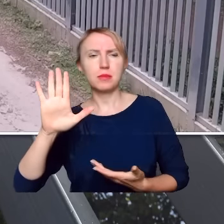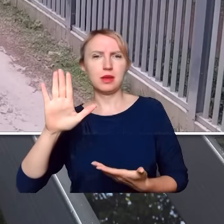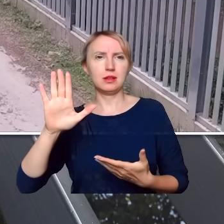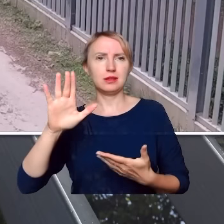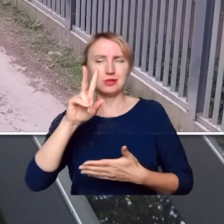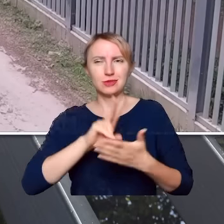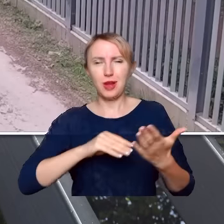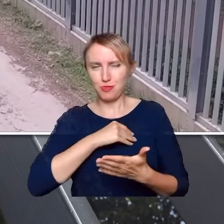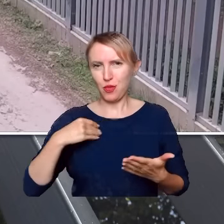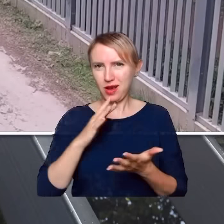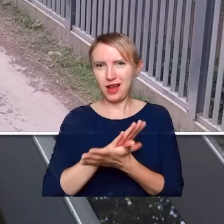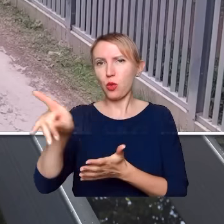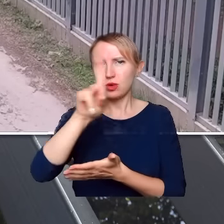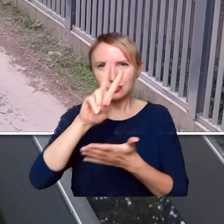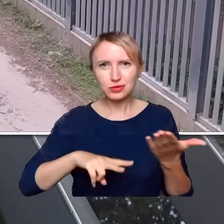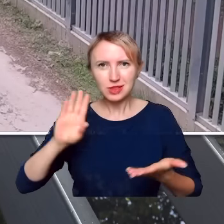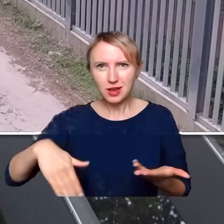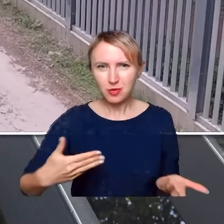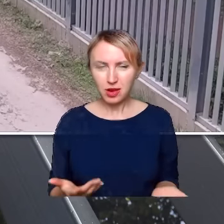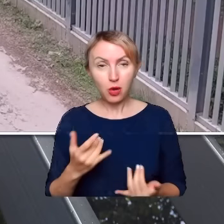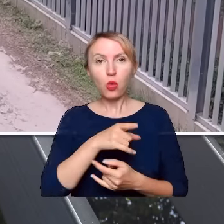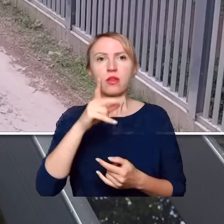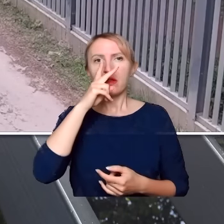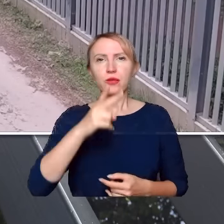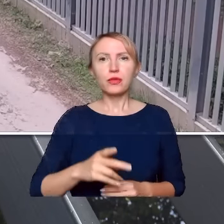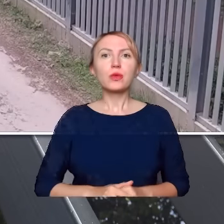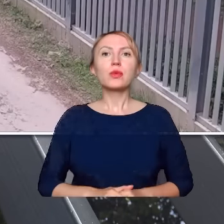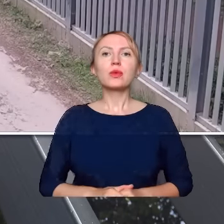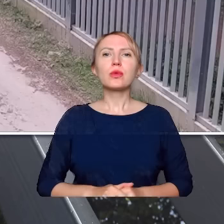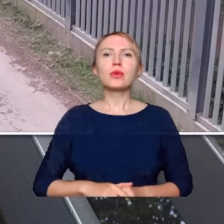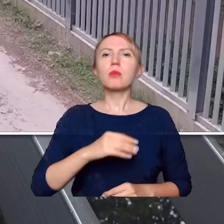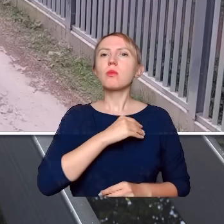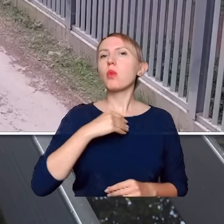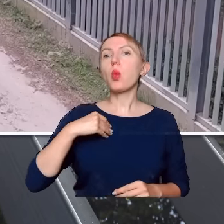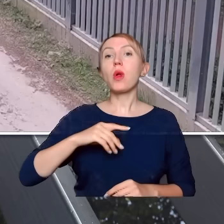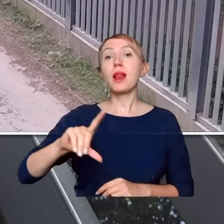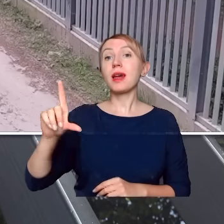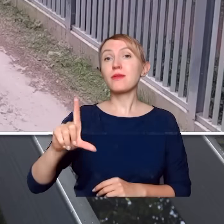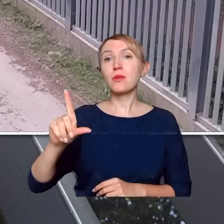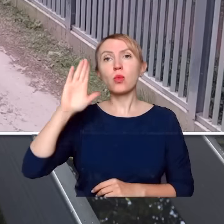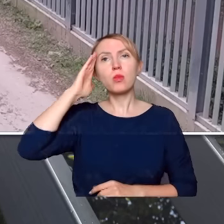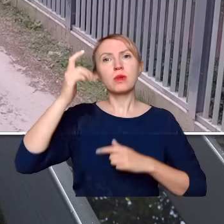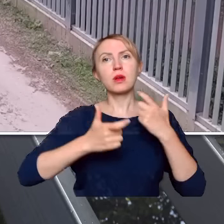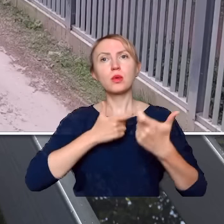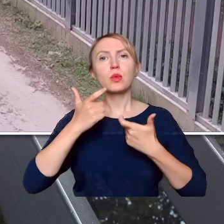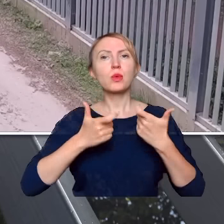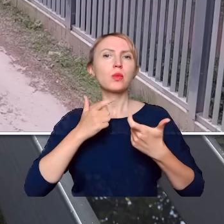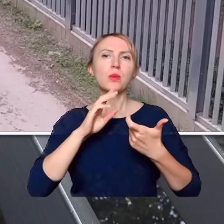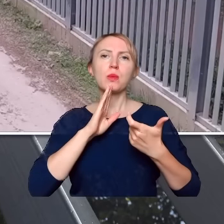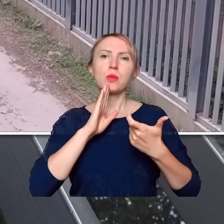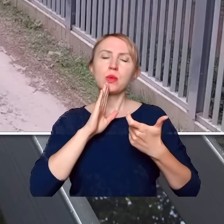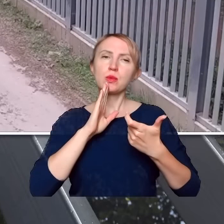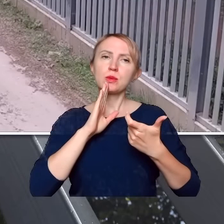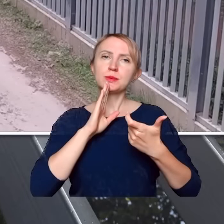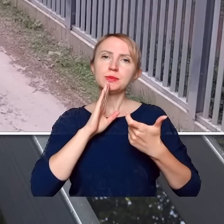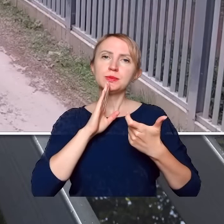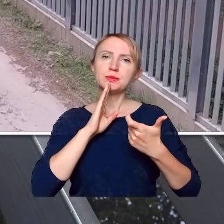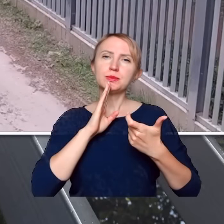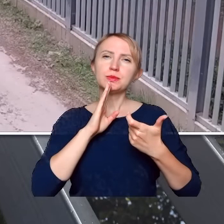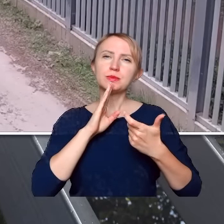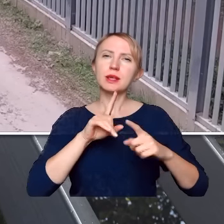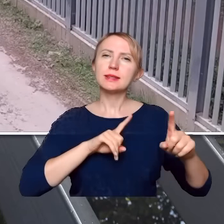gazety. Jeżeli oni widzą, że polska lewica potrafiła zrobić operację, której symbolem był